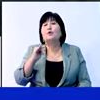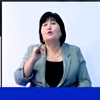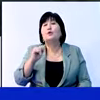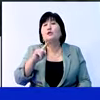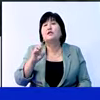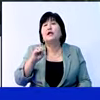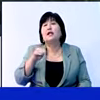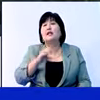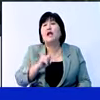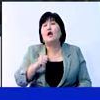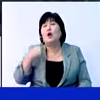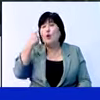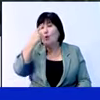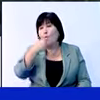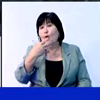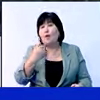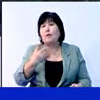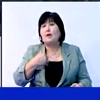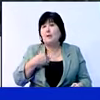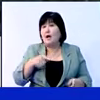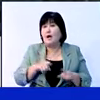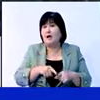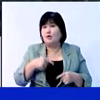сюзеттаның образы өзіме ұқсамайды.